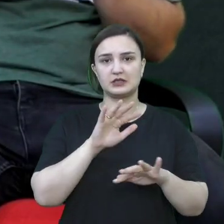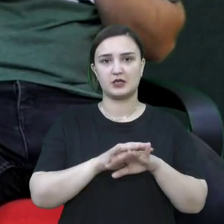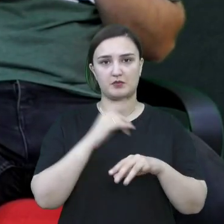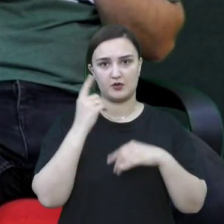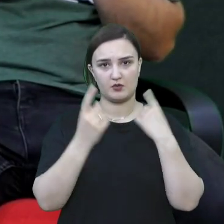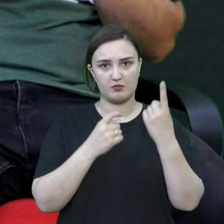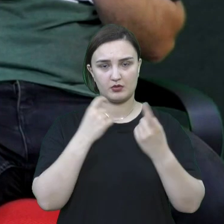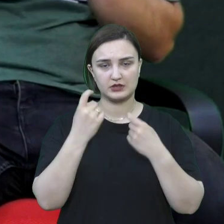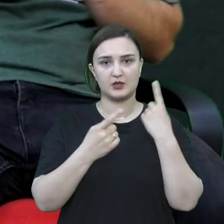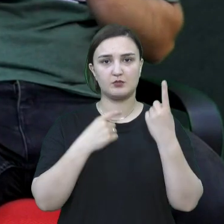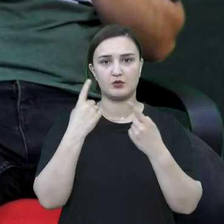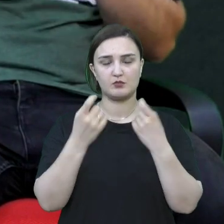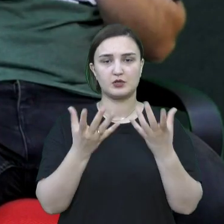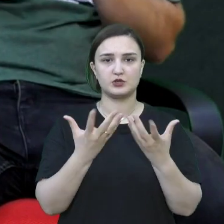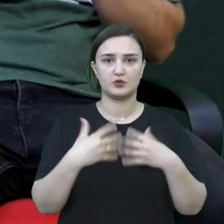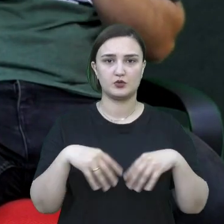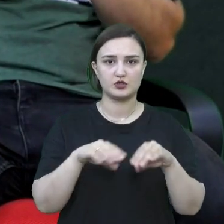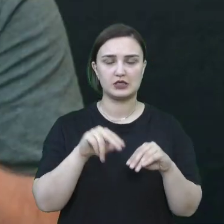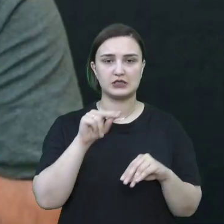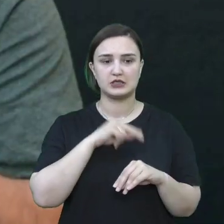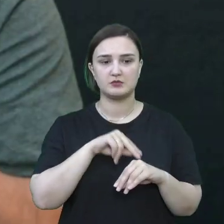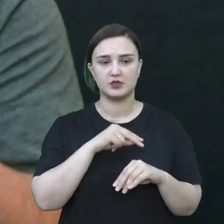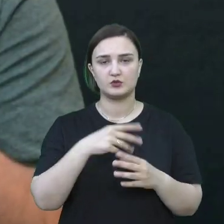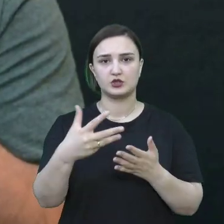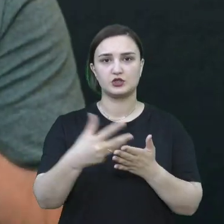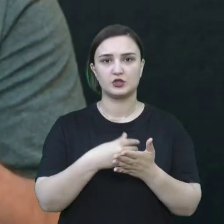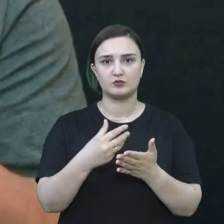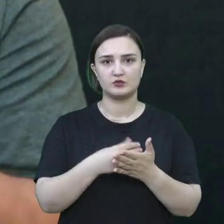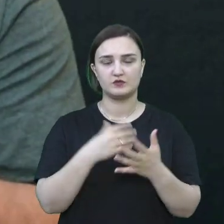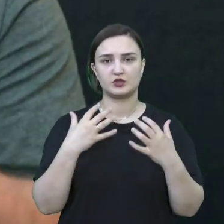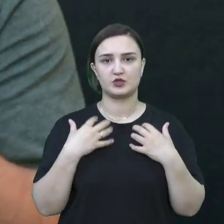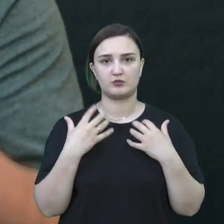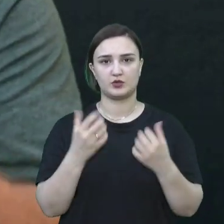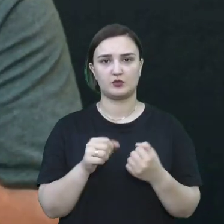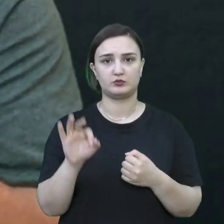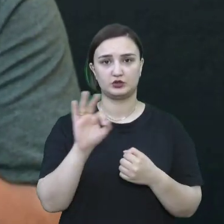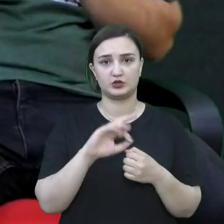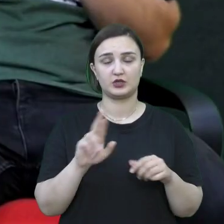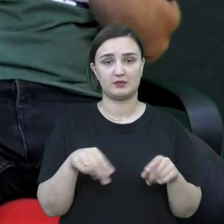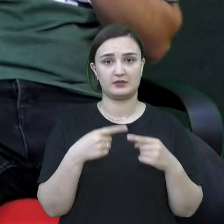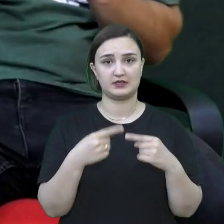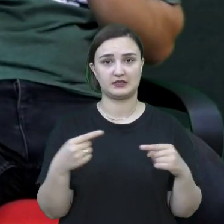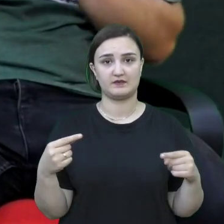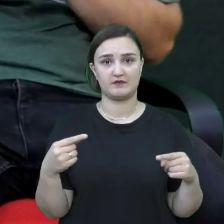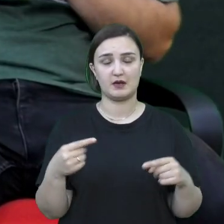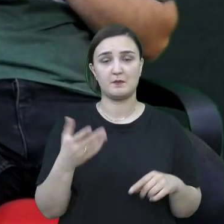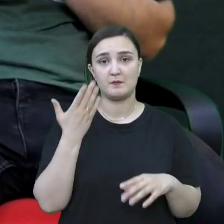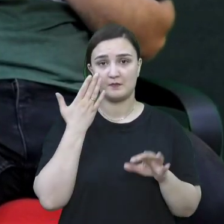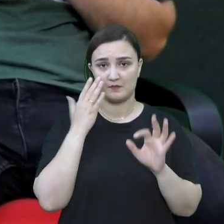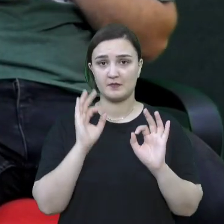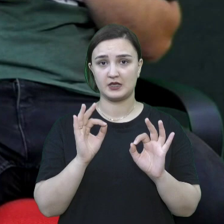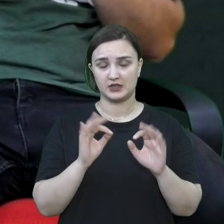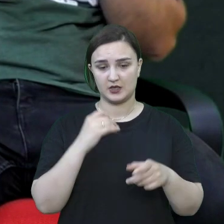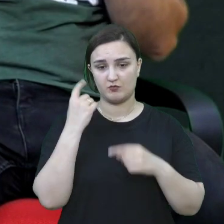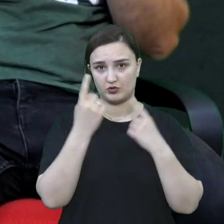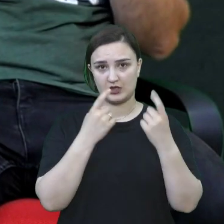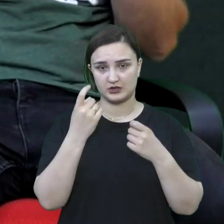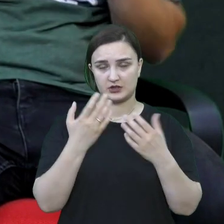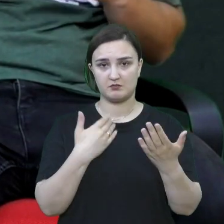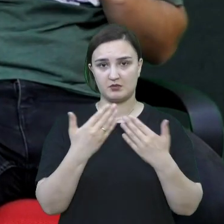მონაცემები, ინფორმაცია ოჯახის, სამსახურის, შემოსავლების, ჯანმრთელობის შესახებ და სხვა. მართალია, მონაცემების